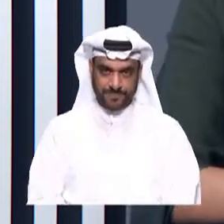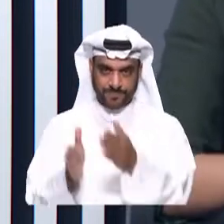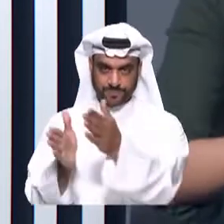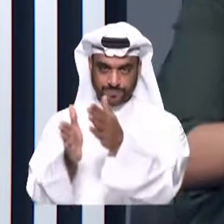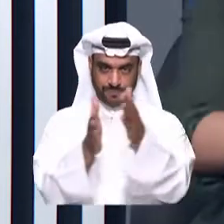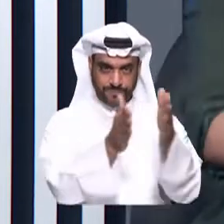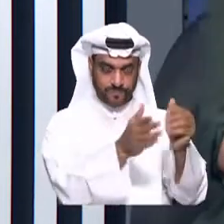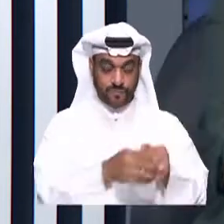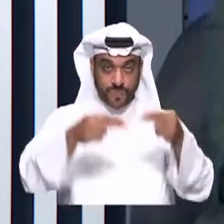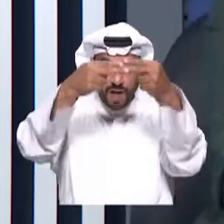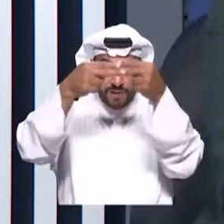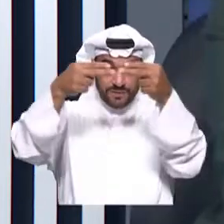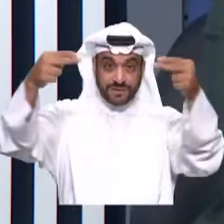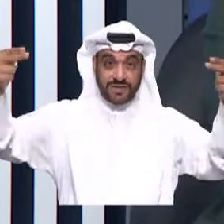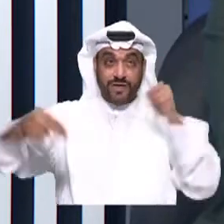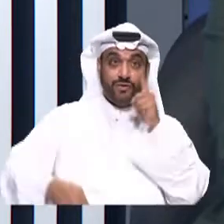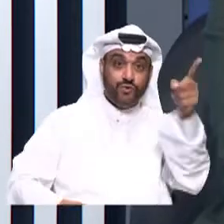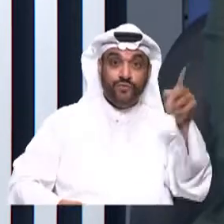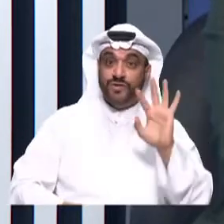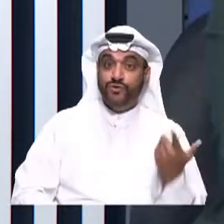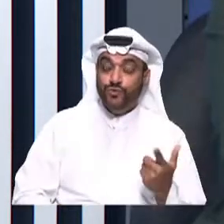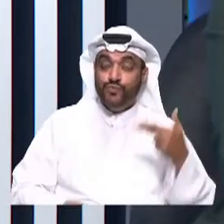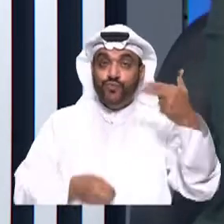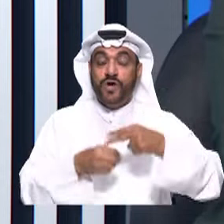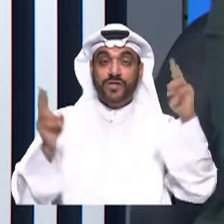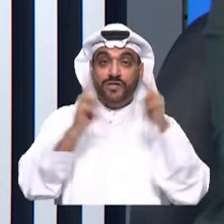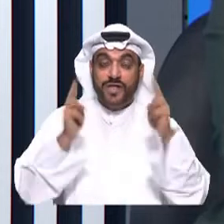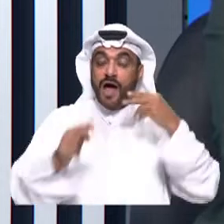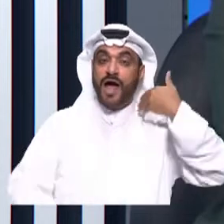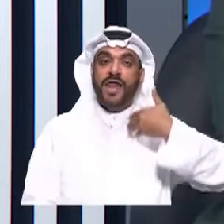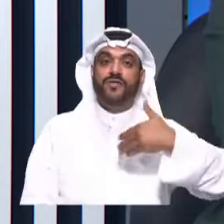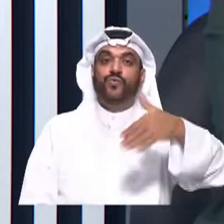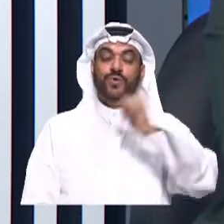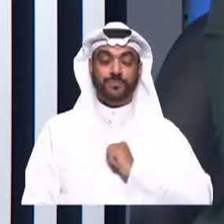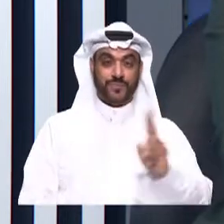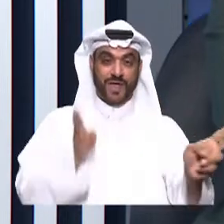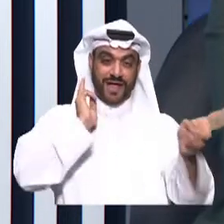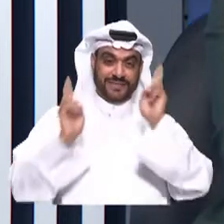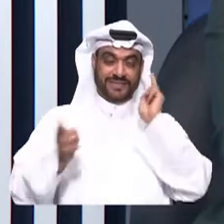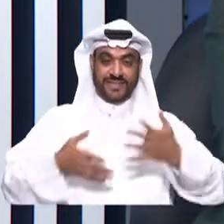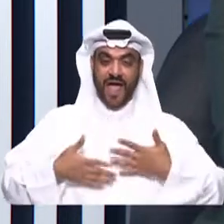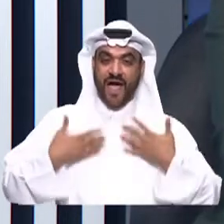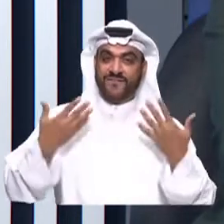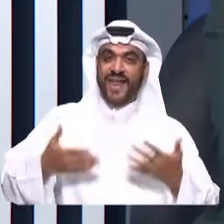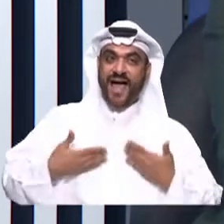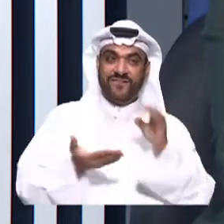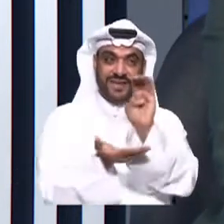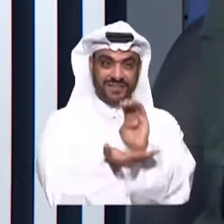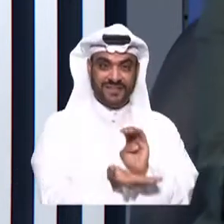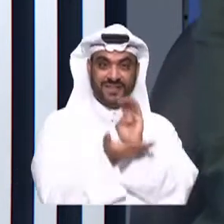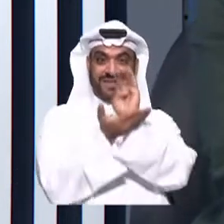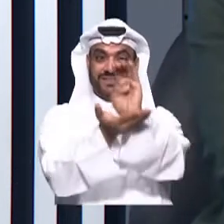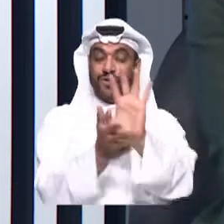تحت عنوان طاقة مستدامة لكويت جديدة، استضاف المركز البيئي للطلبة حفل تكريم جهات الشراكة المجتمعية